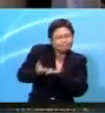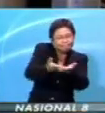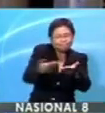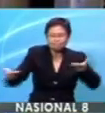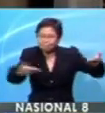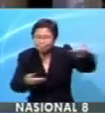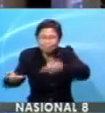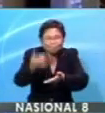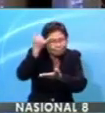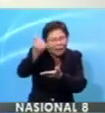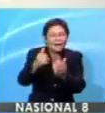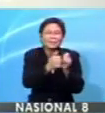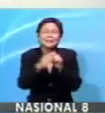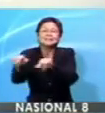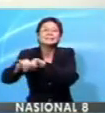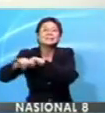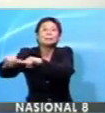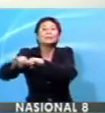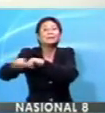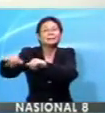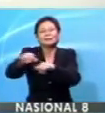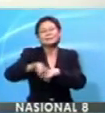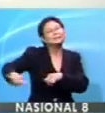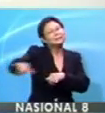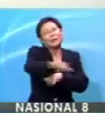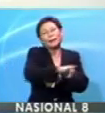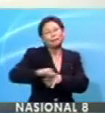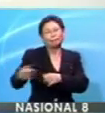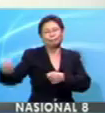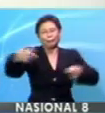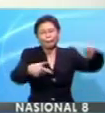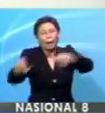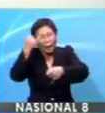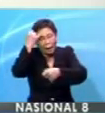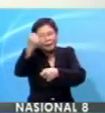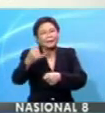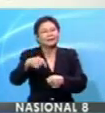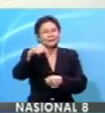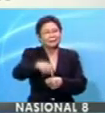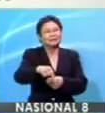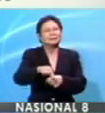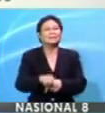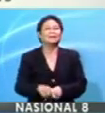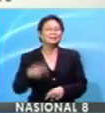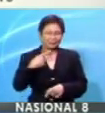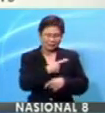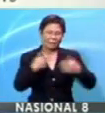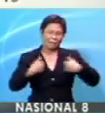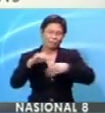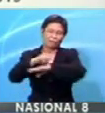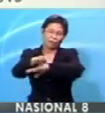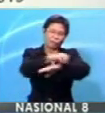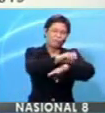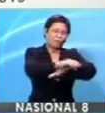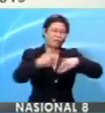penggiat industri kami pun akan sediakan sini advisory untuk kaunseling